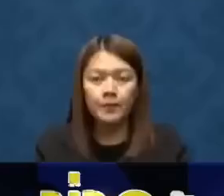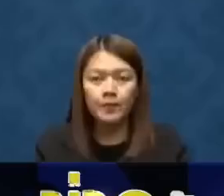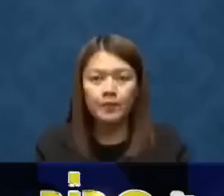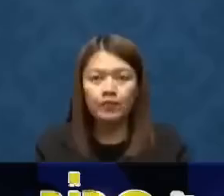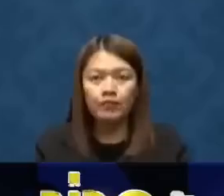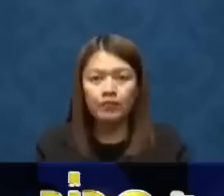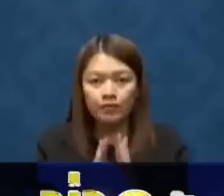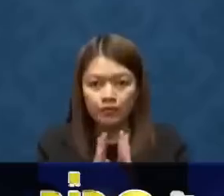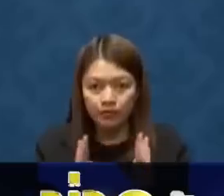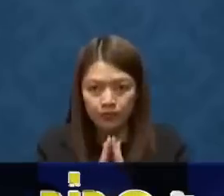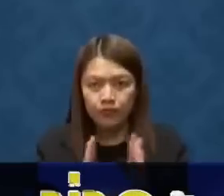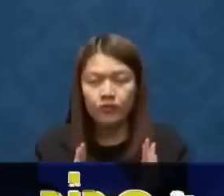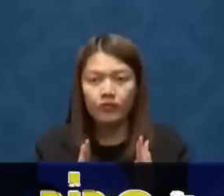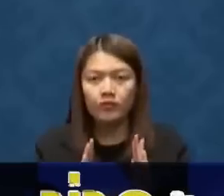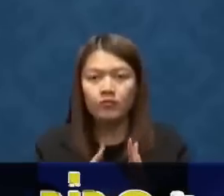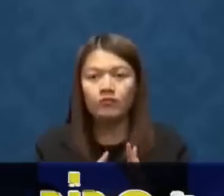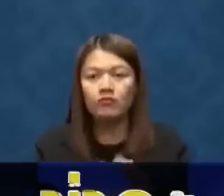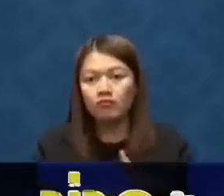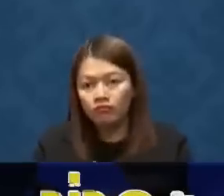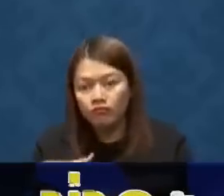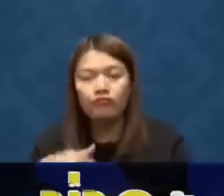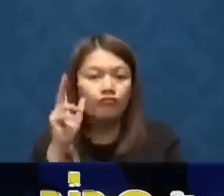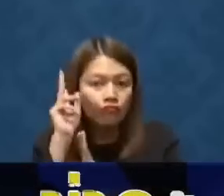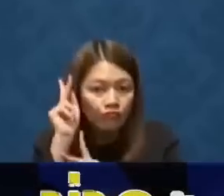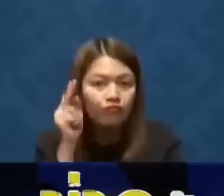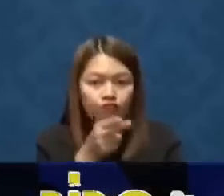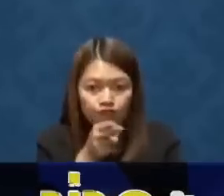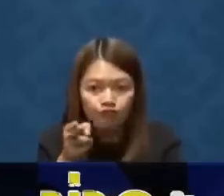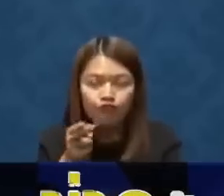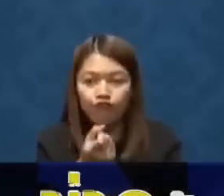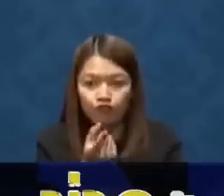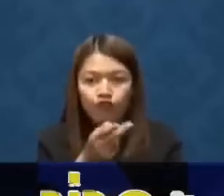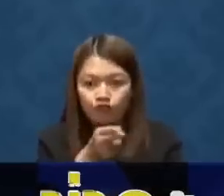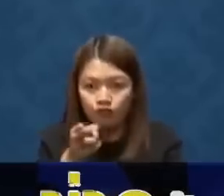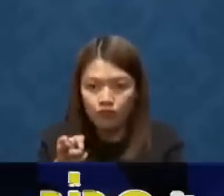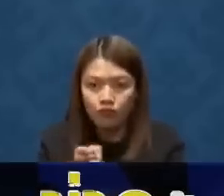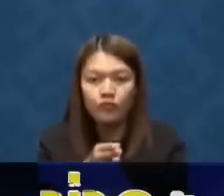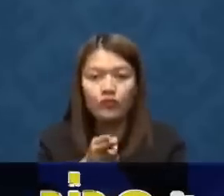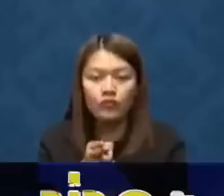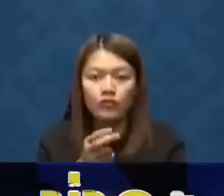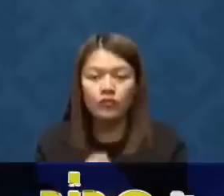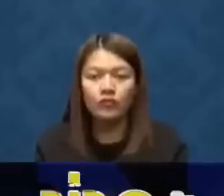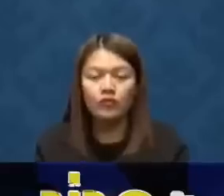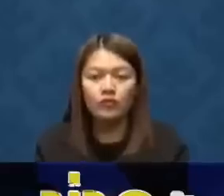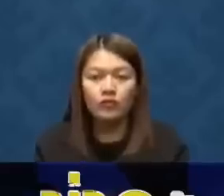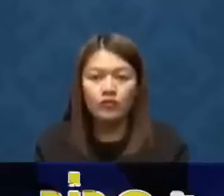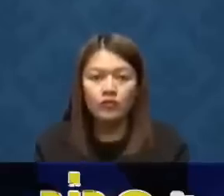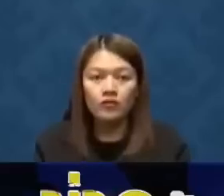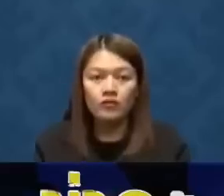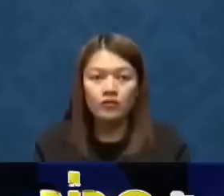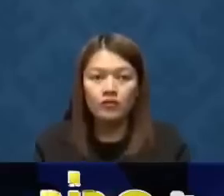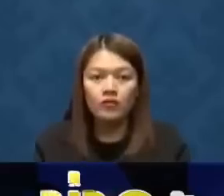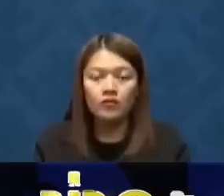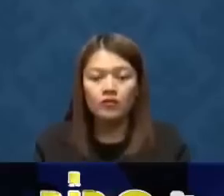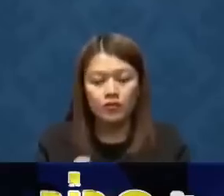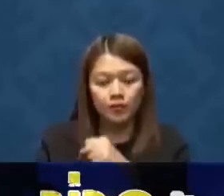าในวาระนี้เพียงเท่านี้คือสภาต้องหยุดเลยพอยื่นต่อศาลให้วินิจฉัยแล้วนะครับ